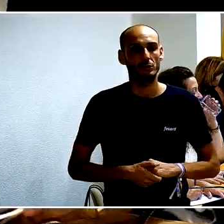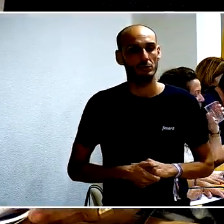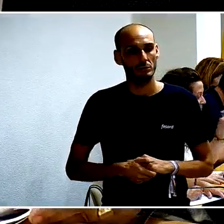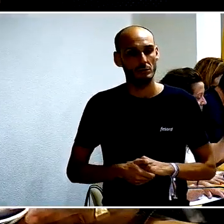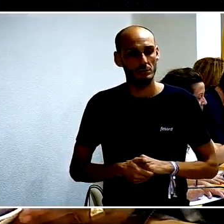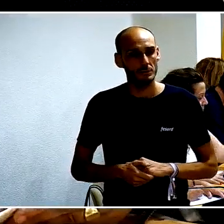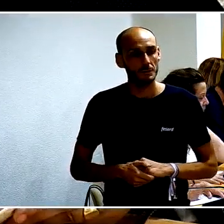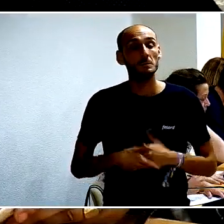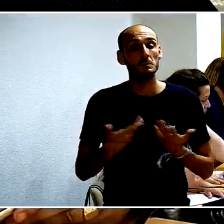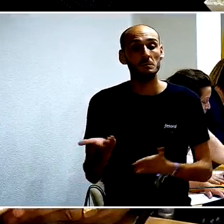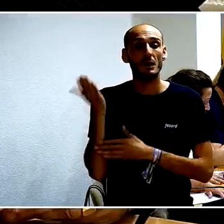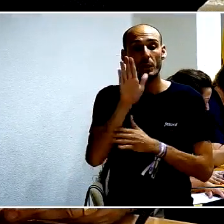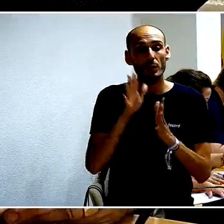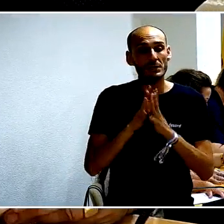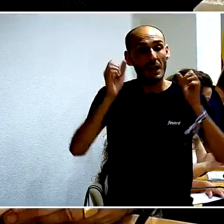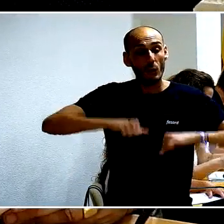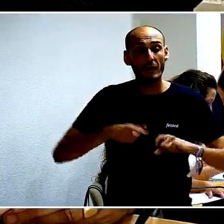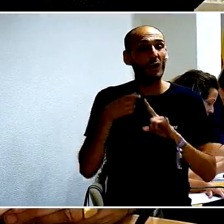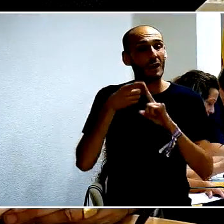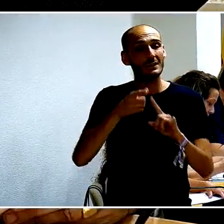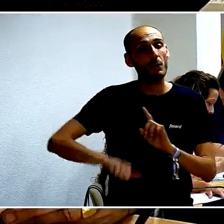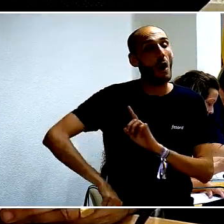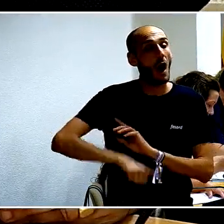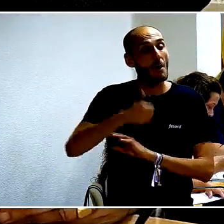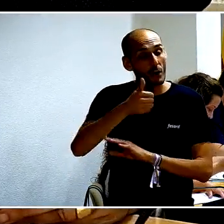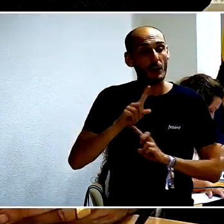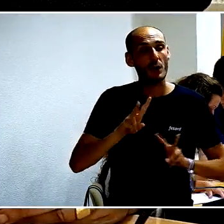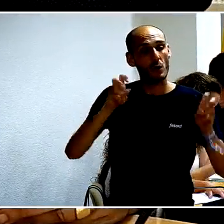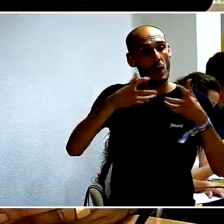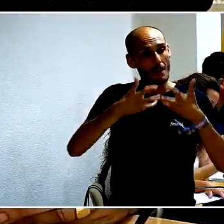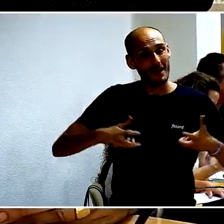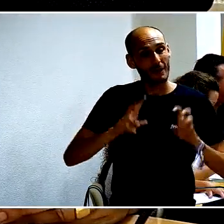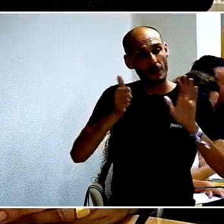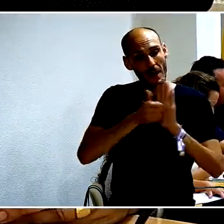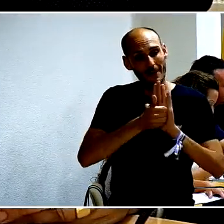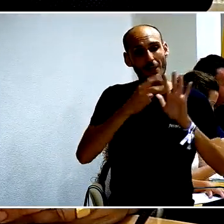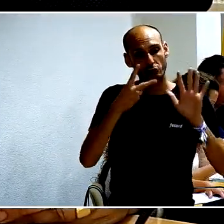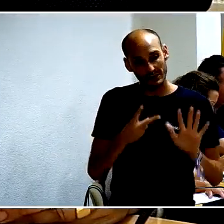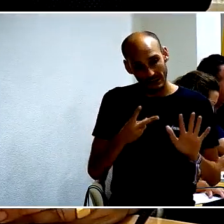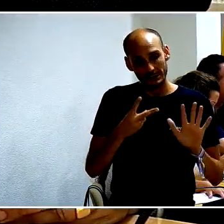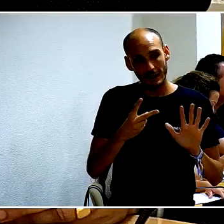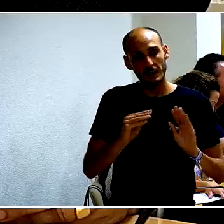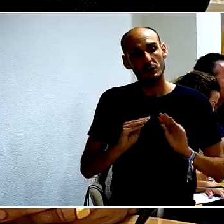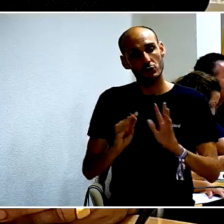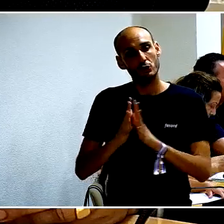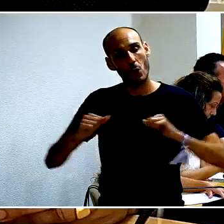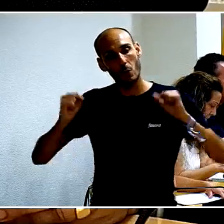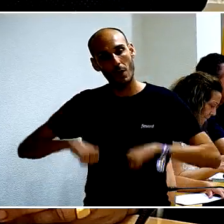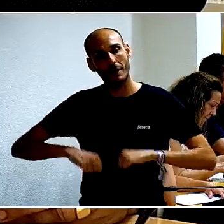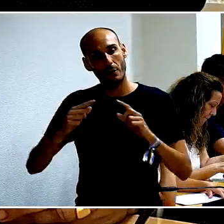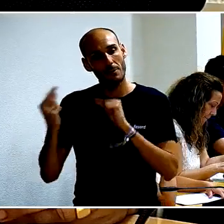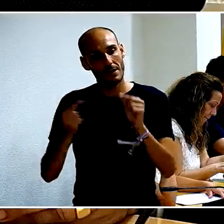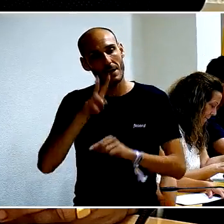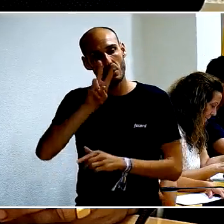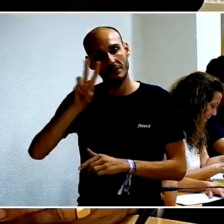La proposta d'acord és aprovar una nova redacció de l'apartat 7 del acuerdo plenario de fecha 22 de febrero